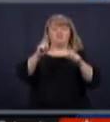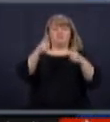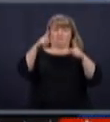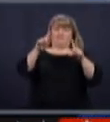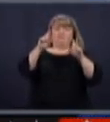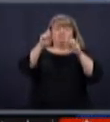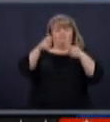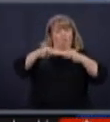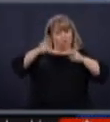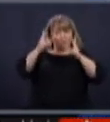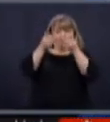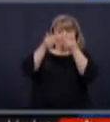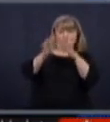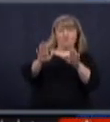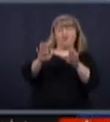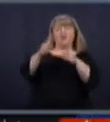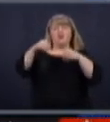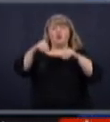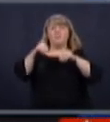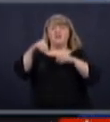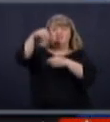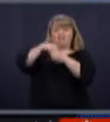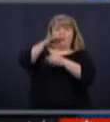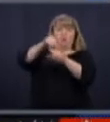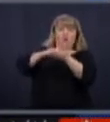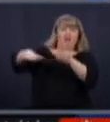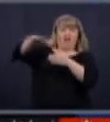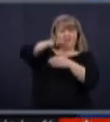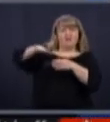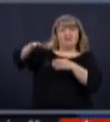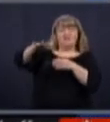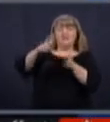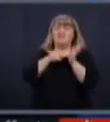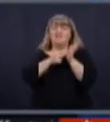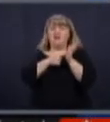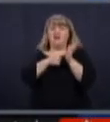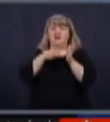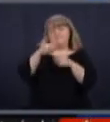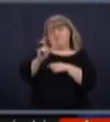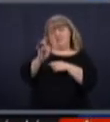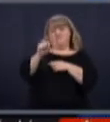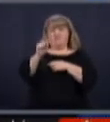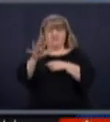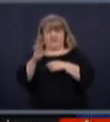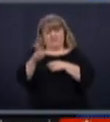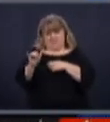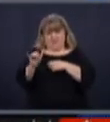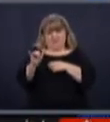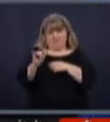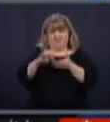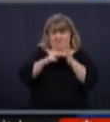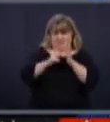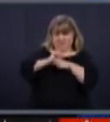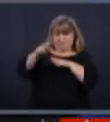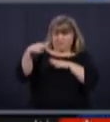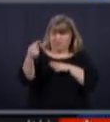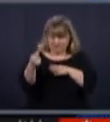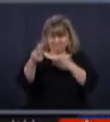les commerces du Grand Montréal le 25 mai, tel que prévu, donc dès la semaine prochaine.